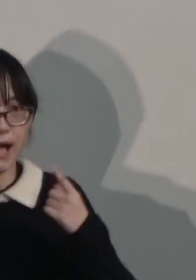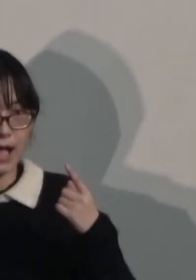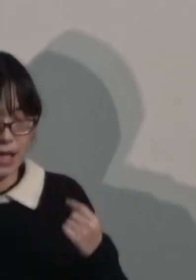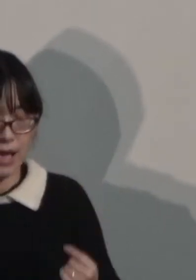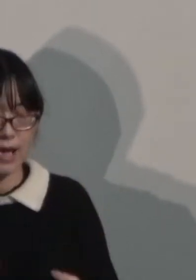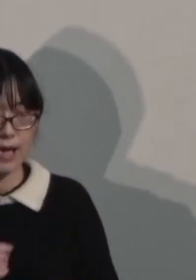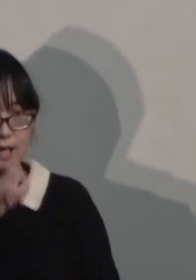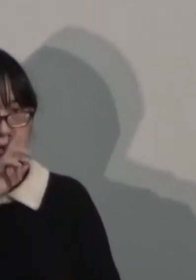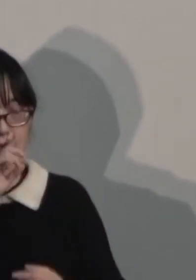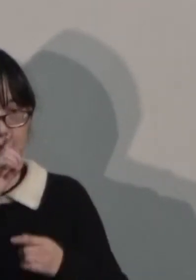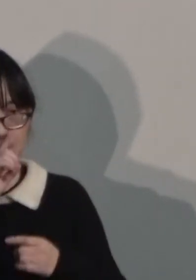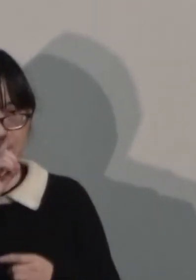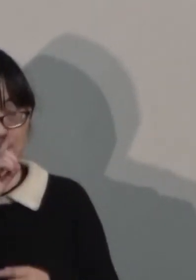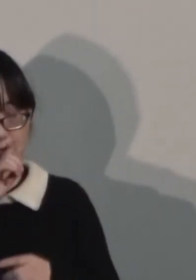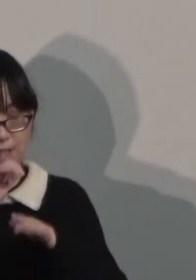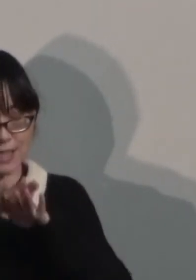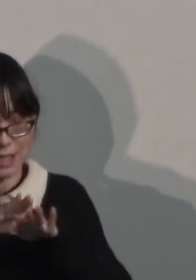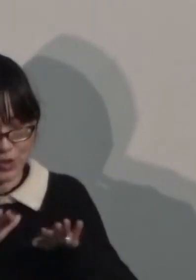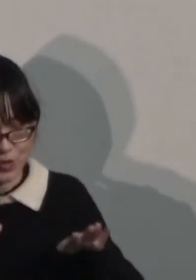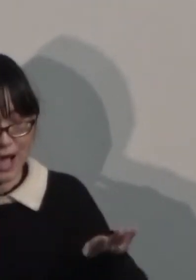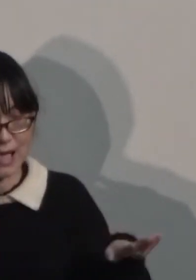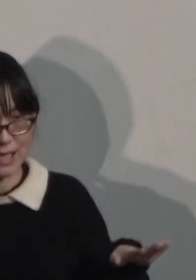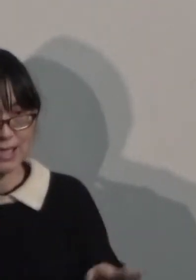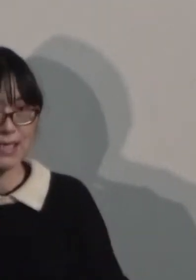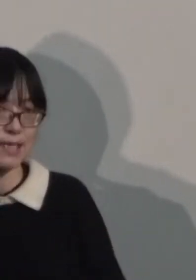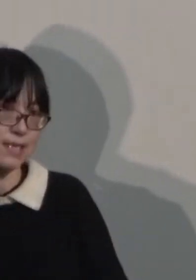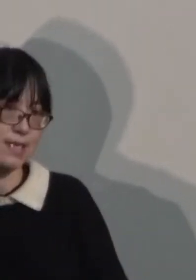きたいと思います。